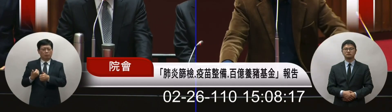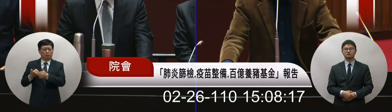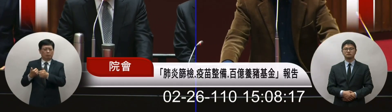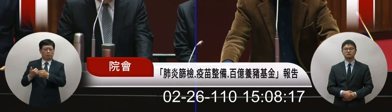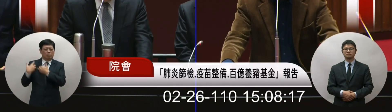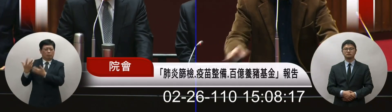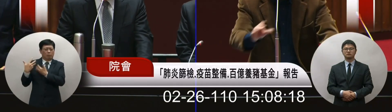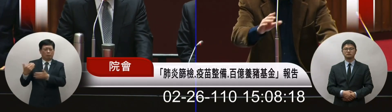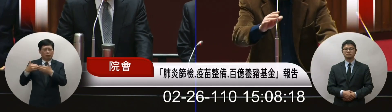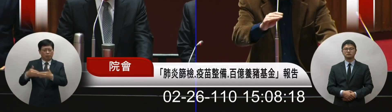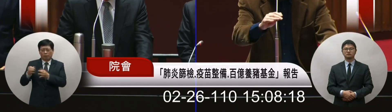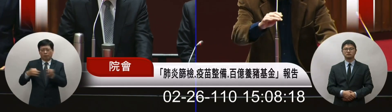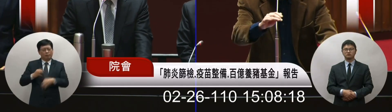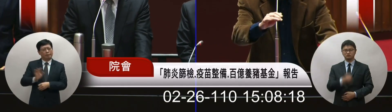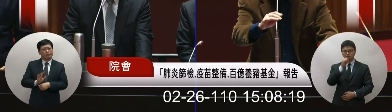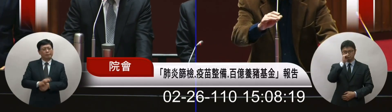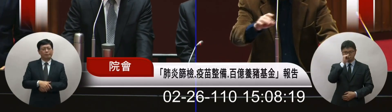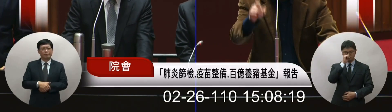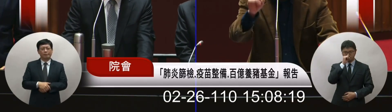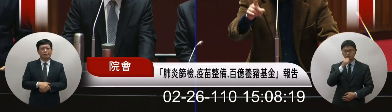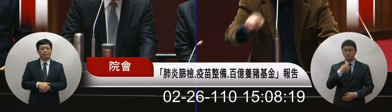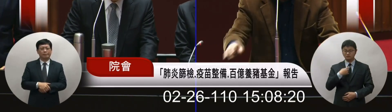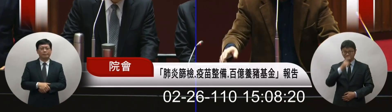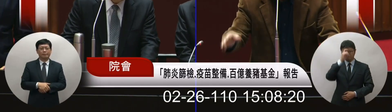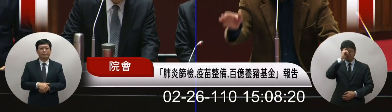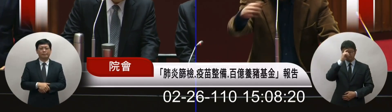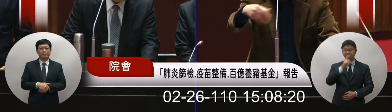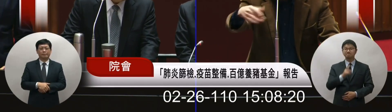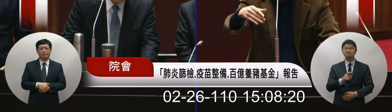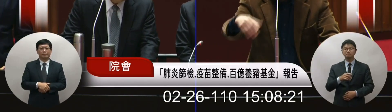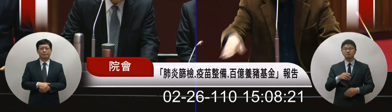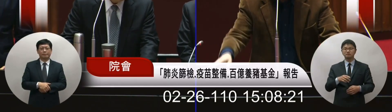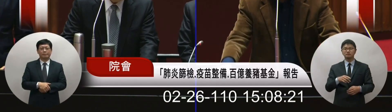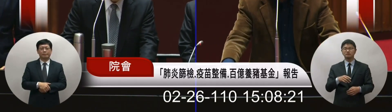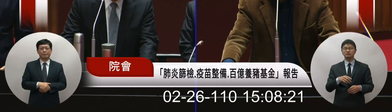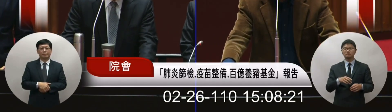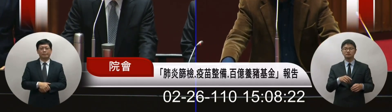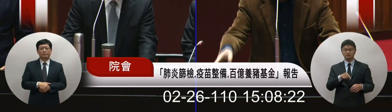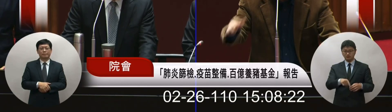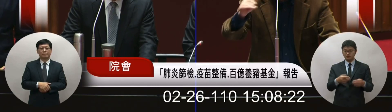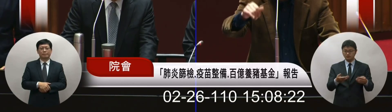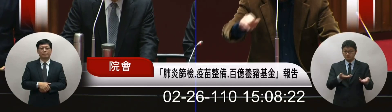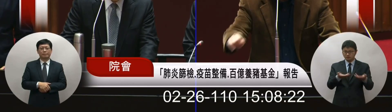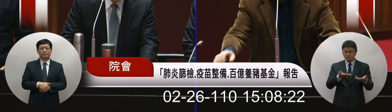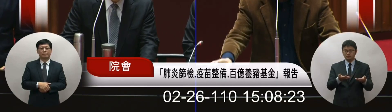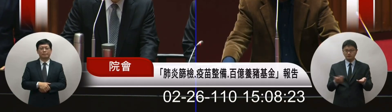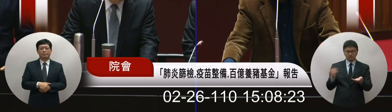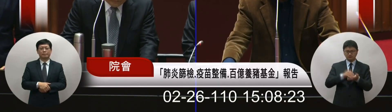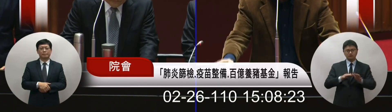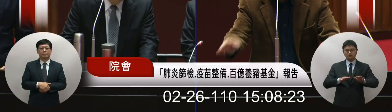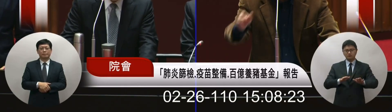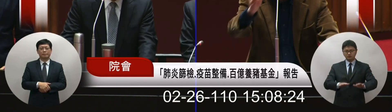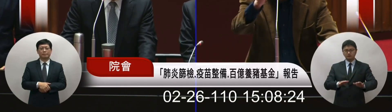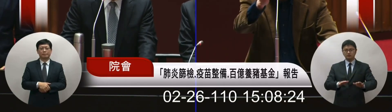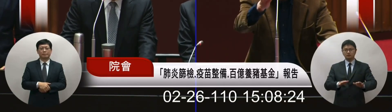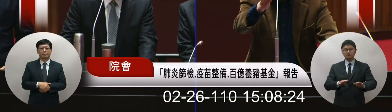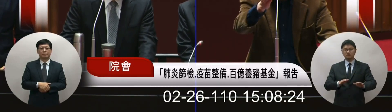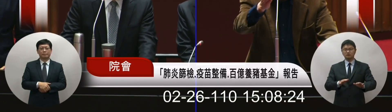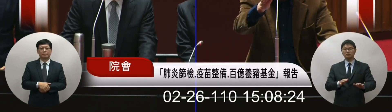国的原因。 好，我希望这样了，这个议题就到这里了，希